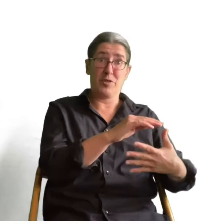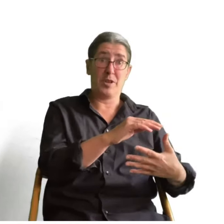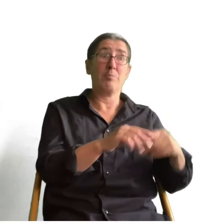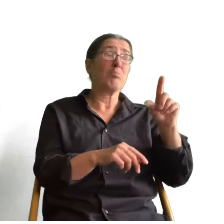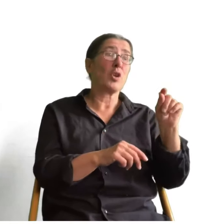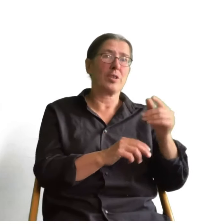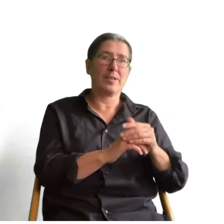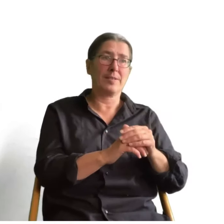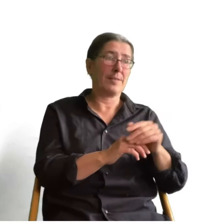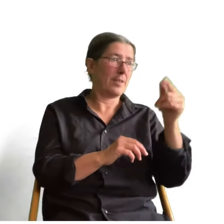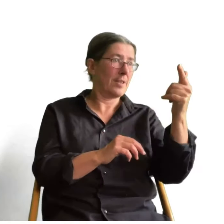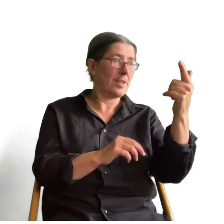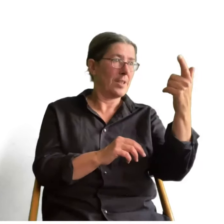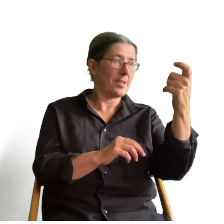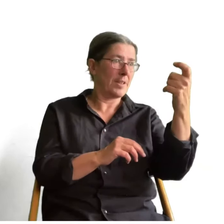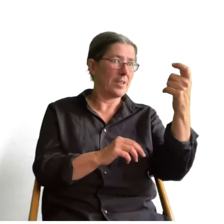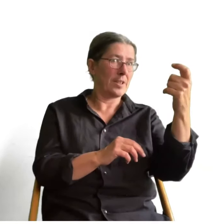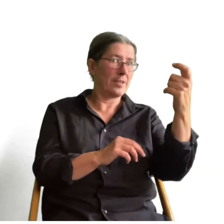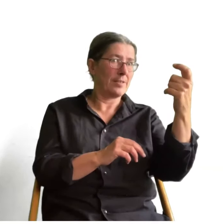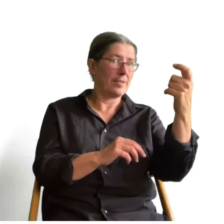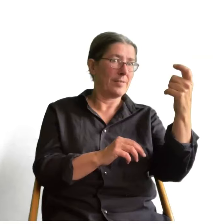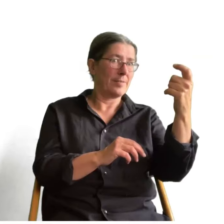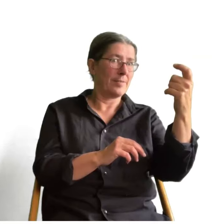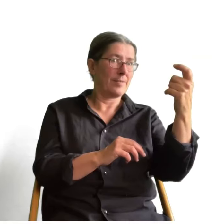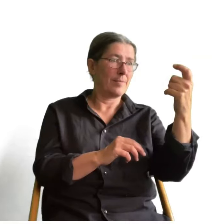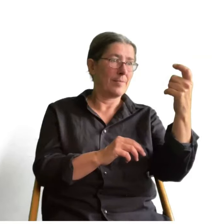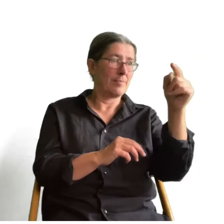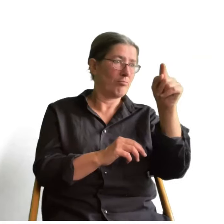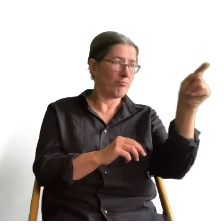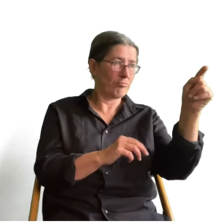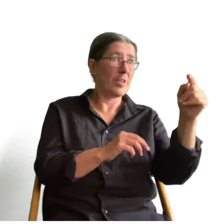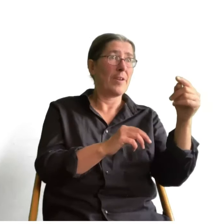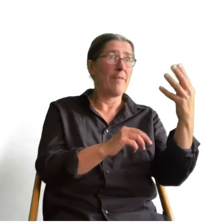Und 3/5 wären dann praktisch 20 Cent,